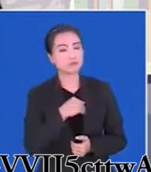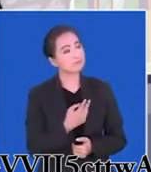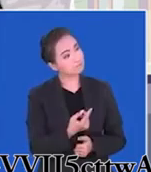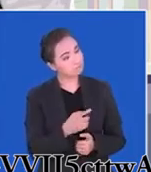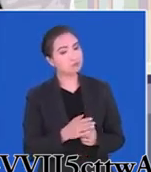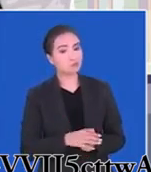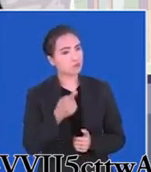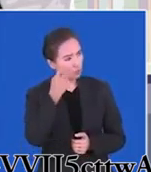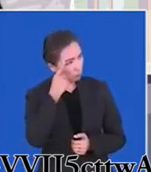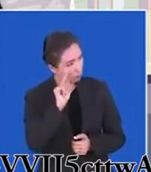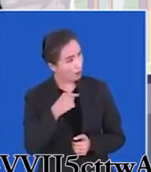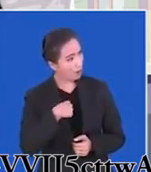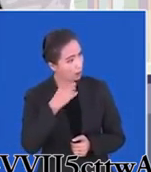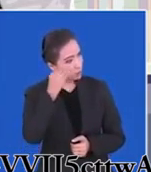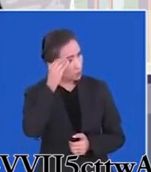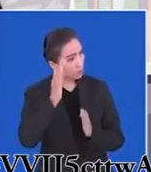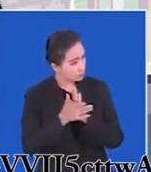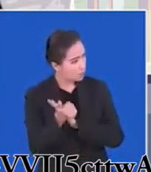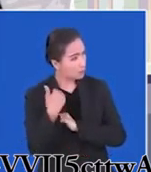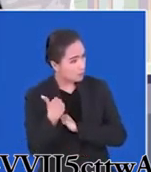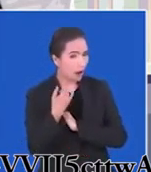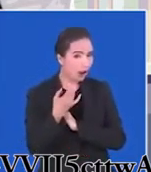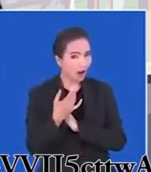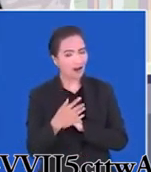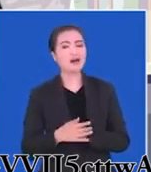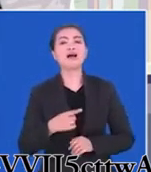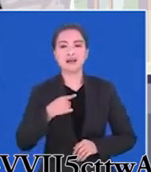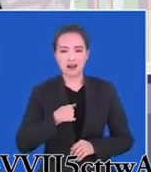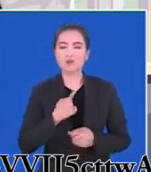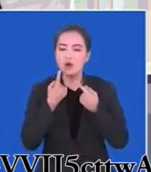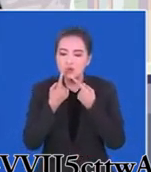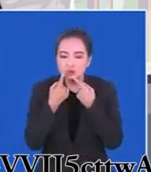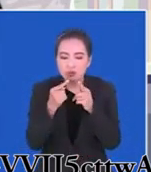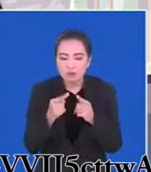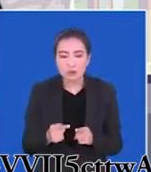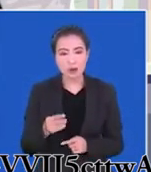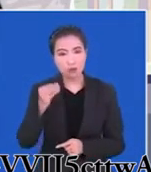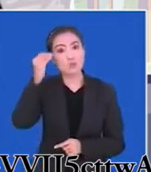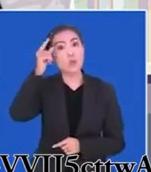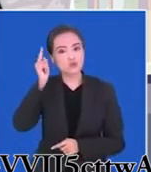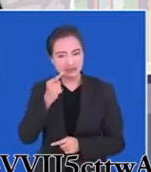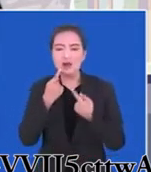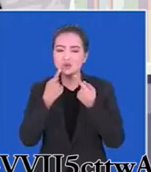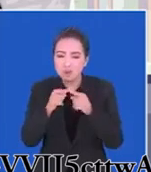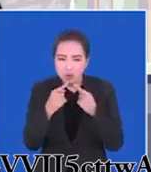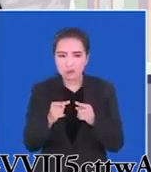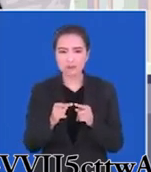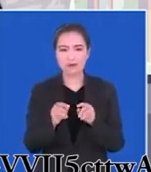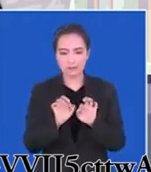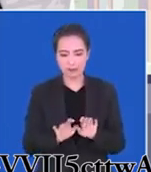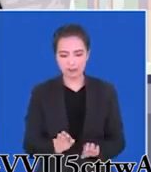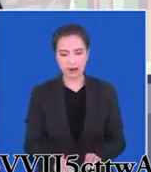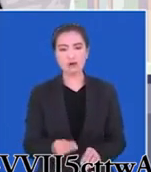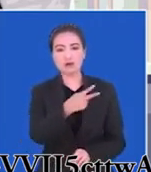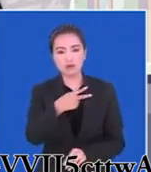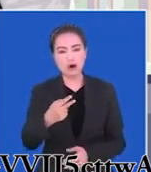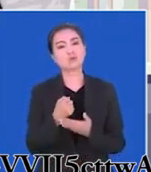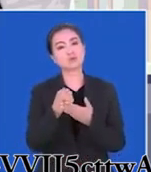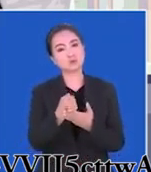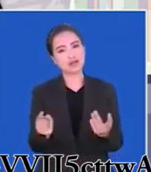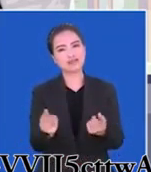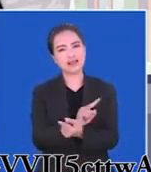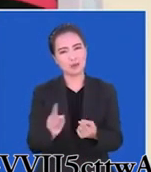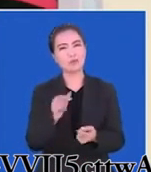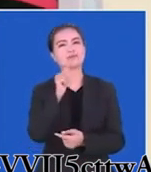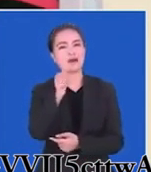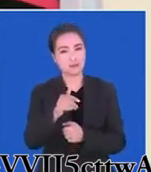ยเรารู้ไหมเรื่องนี้เรามีความเชี่ยวชาญไหมเรื่องนั้นเราเข้าไปตอบได้ถ้าเรารู้จริงๆอันนี้ก็เป็นการช่วยเหลือสังคมในเรื่องของข้อมูลได้อย่